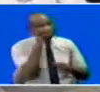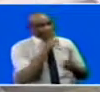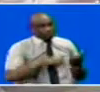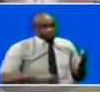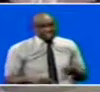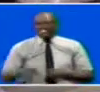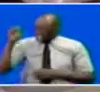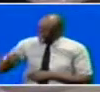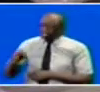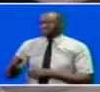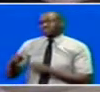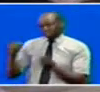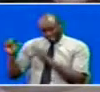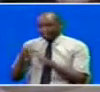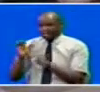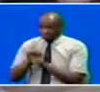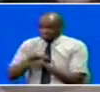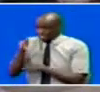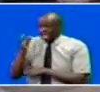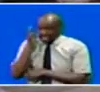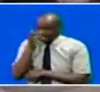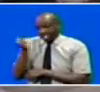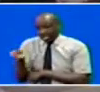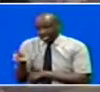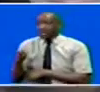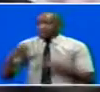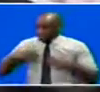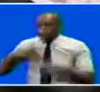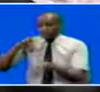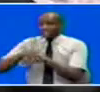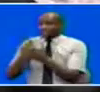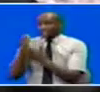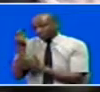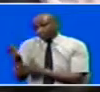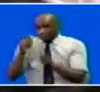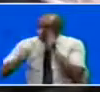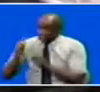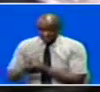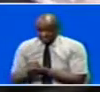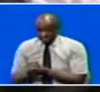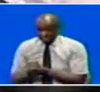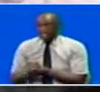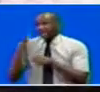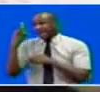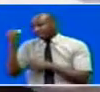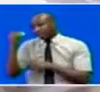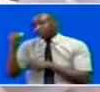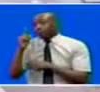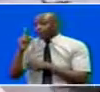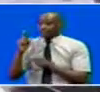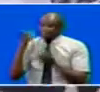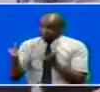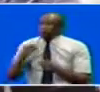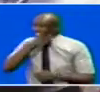Naumia sana. Sababu kama ni wakati ya hapa Nyeri, watu wanapatio pesa kidogo ya maziwa. Shilingi 30 na